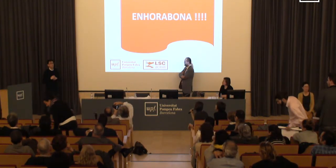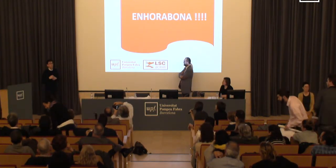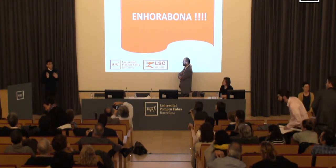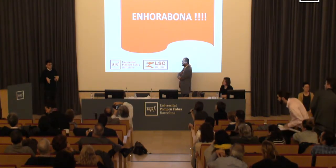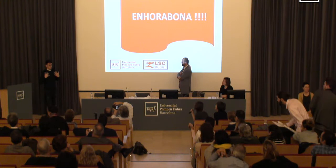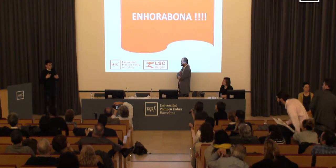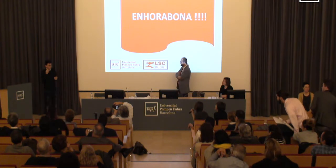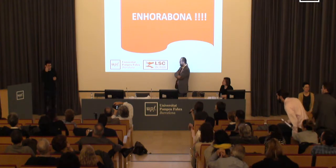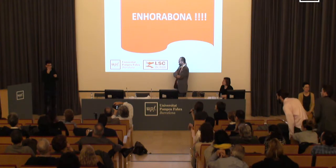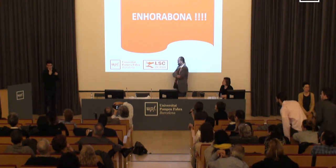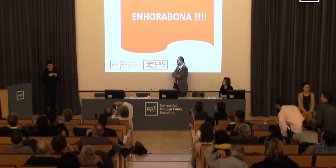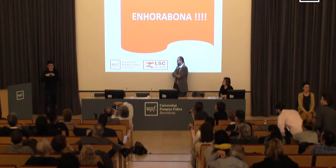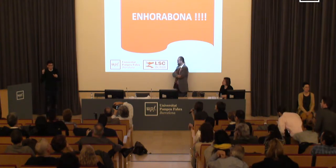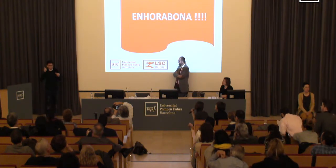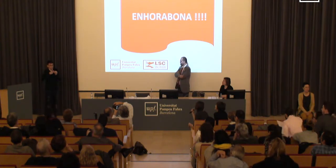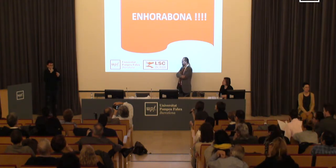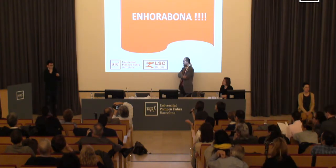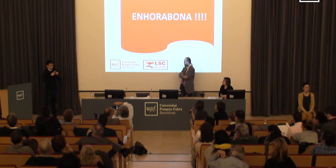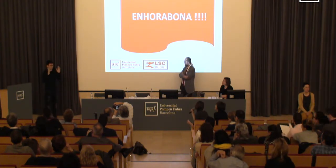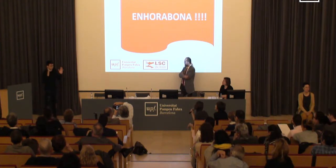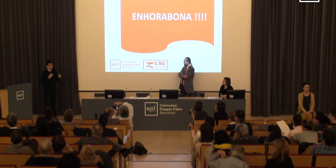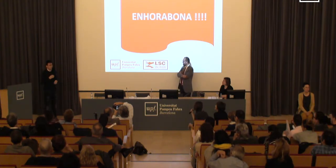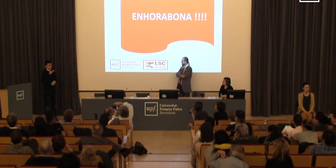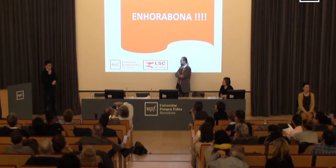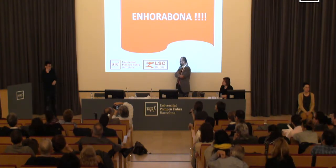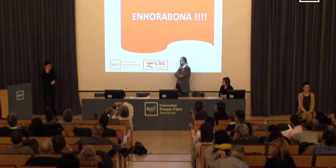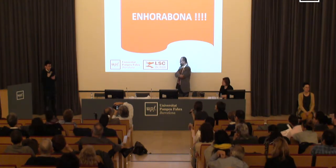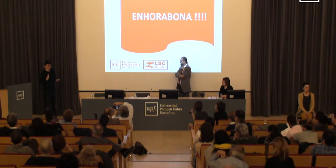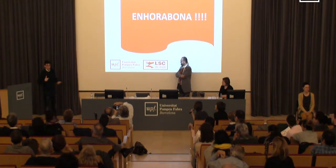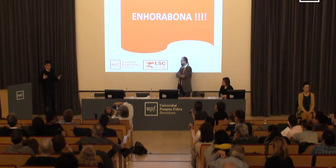Bé, d'acord, la primera vegada que em vaig matricular, quan vaig venir aquí,